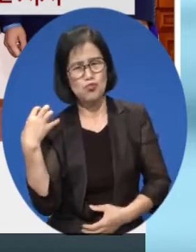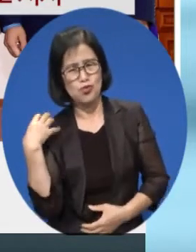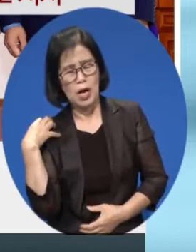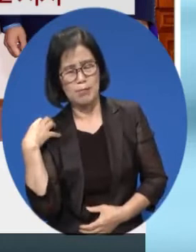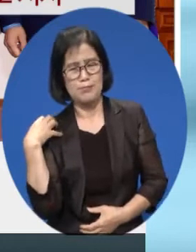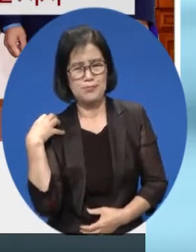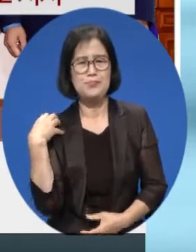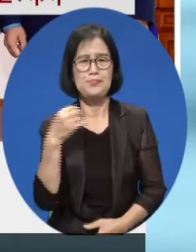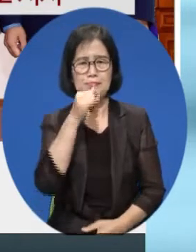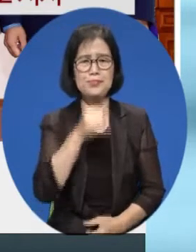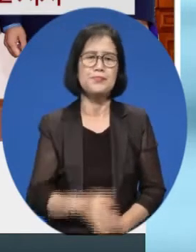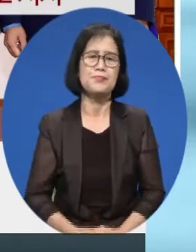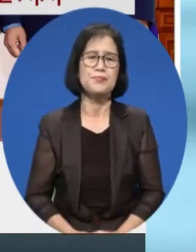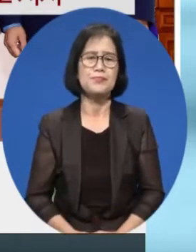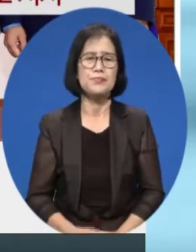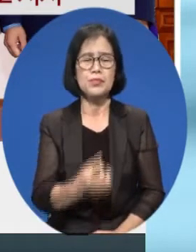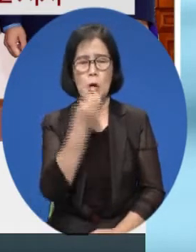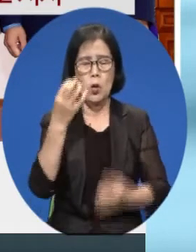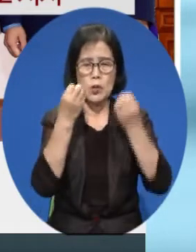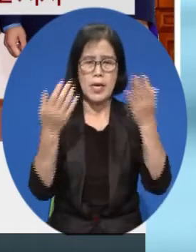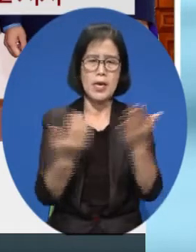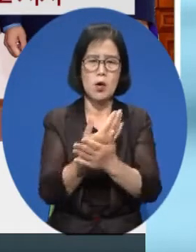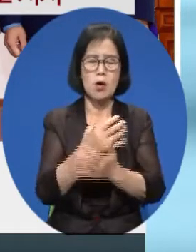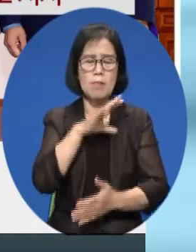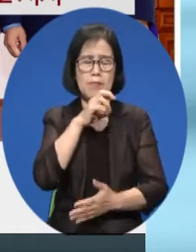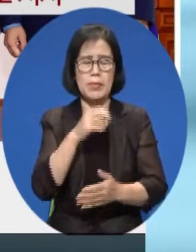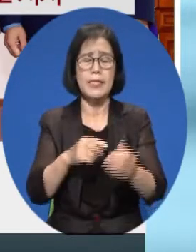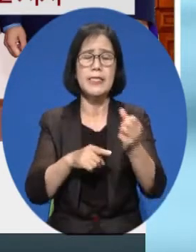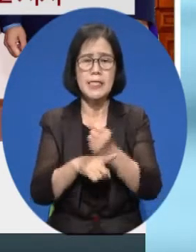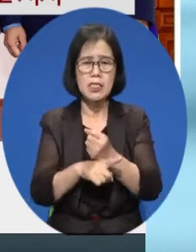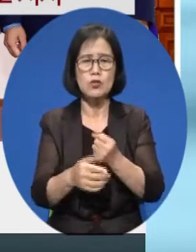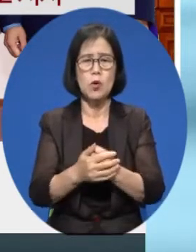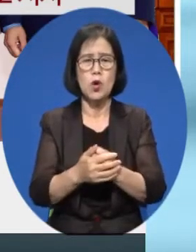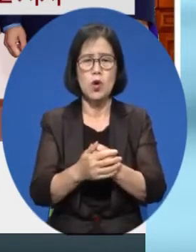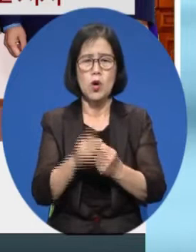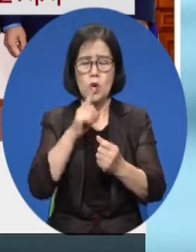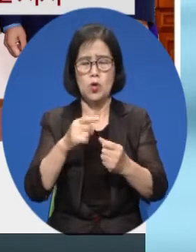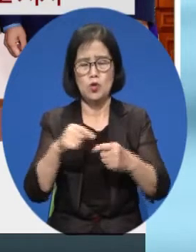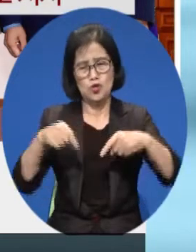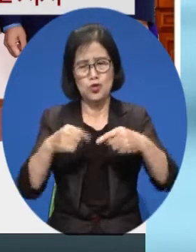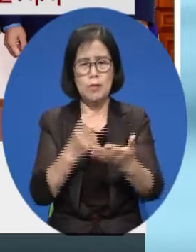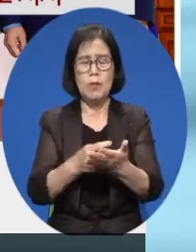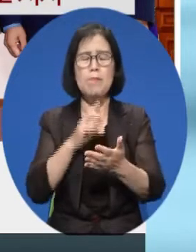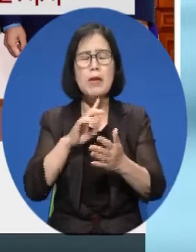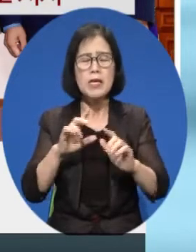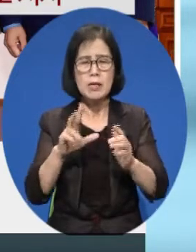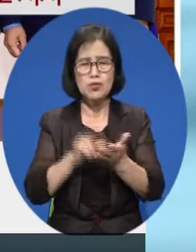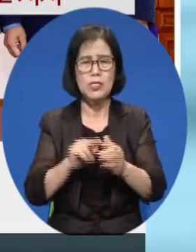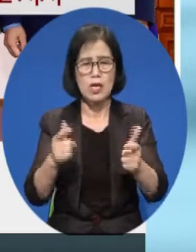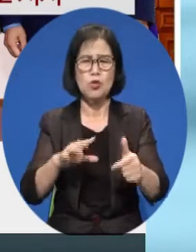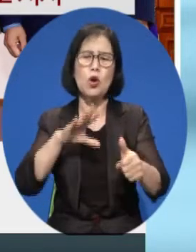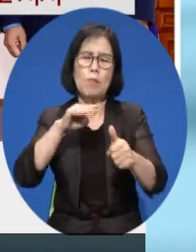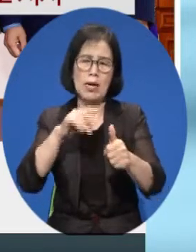이렇게 생각되고요. 아마 언론계에서 반발하는 이유도 지금 언론중재법만의 문제가 아니라 네. 방송법도